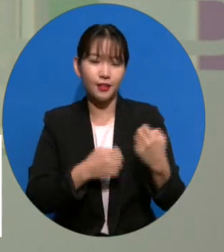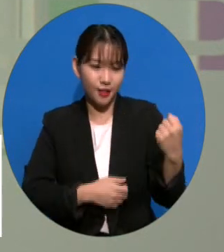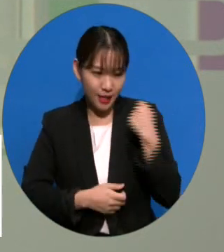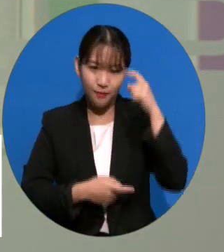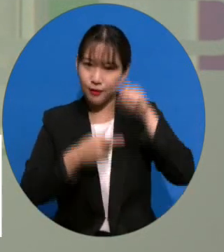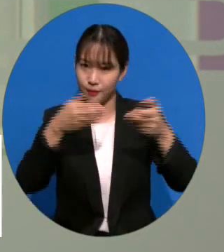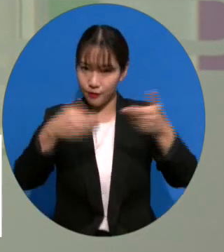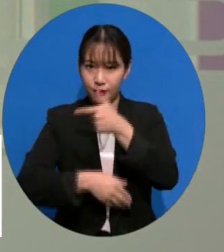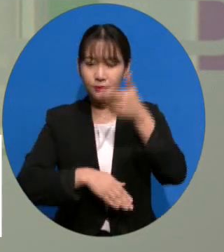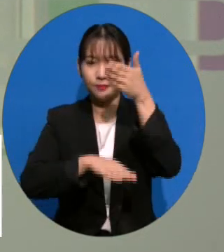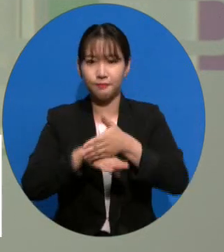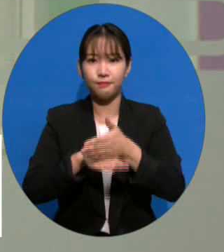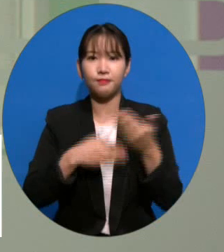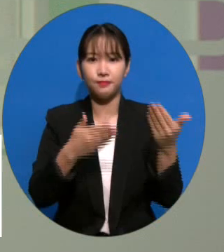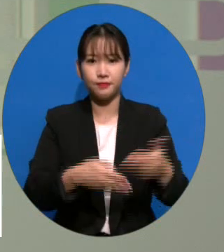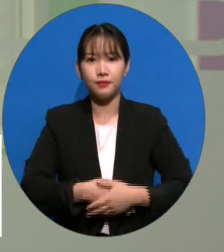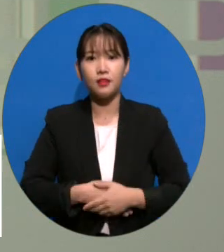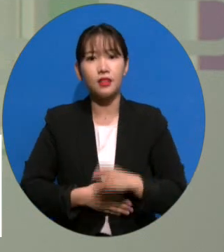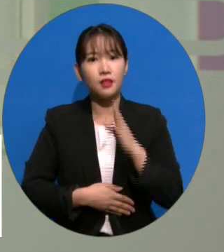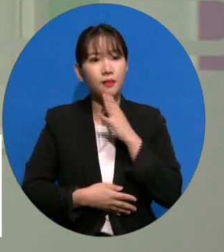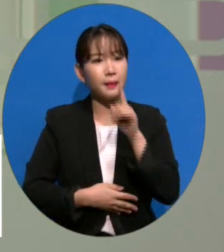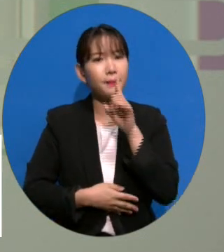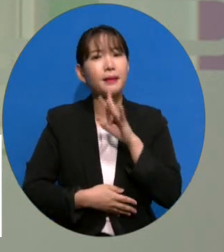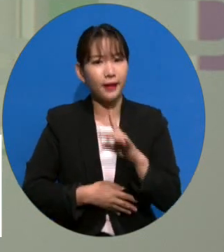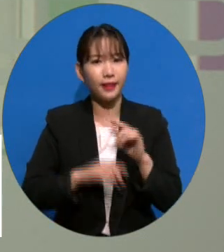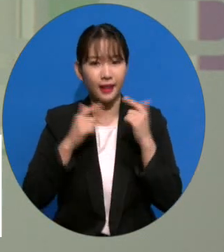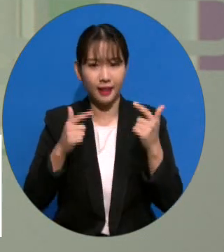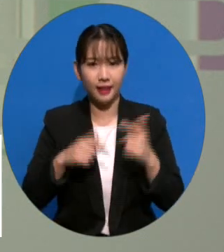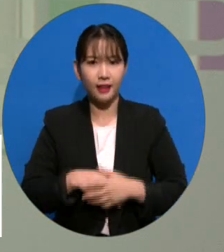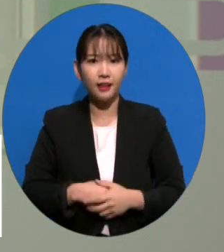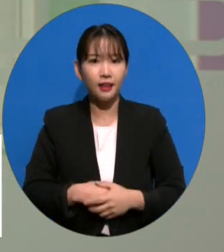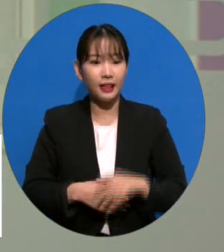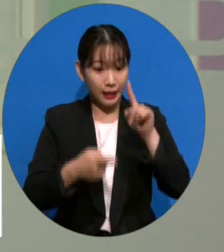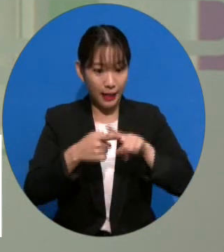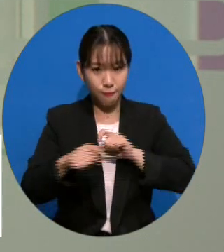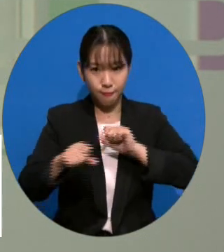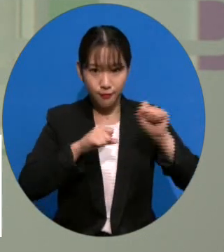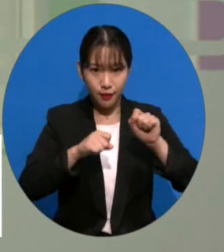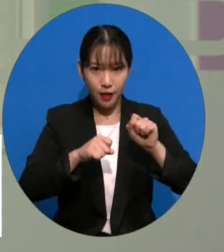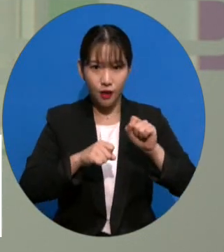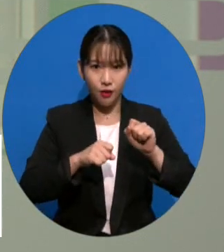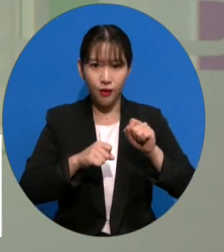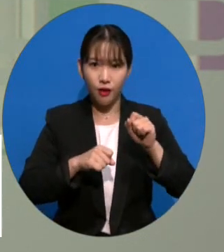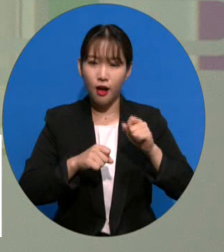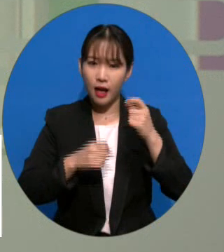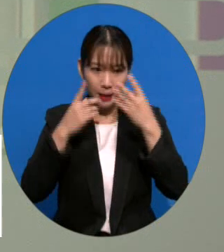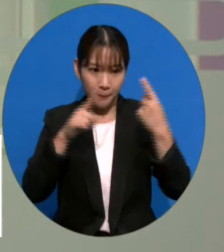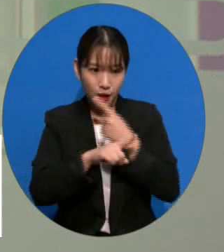관심 주셔서 정말 감사하고요. 정말 말로만이 아니라 그대로 행동하고 개혁을 두려워하지